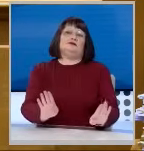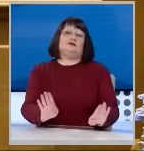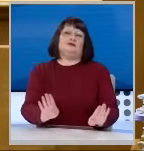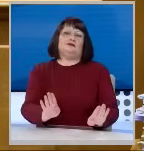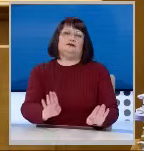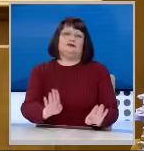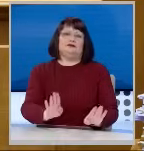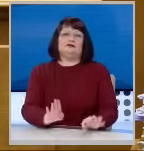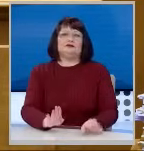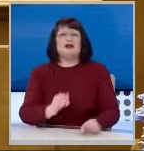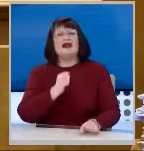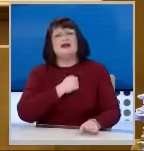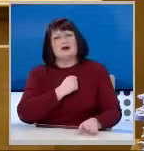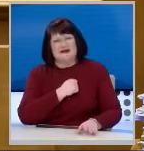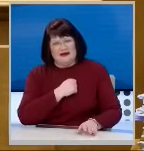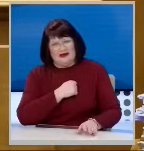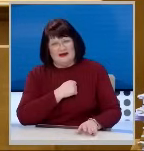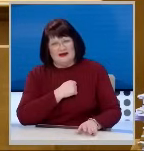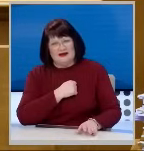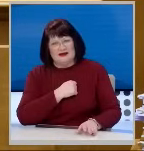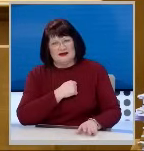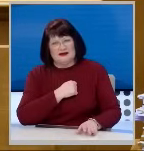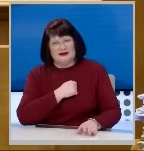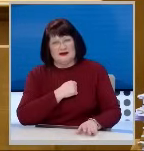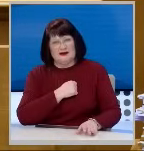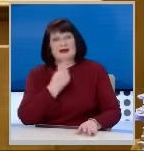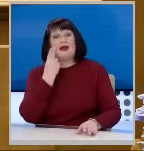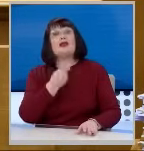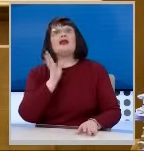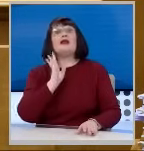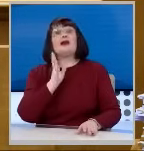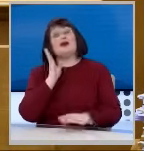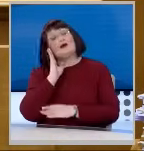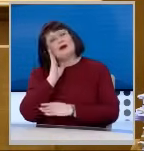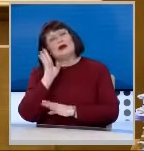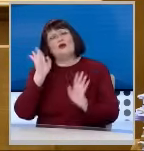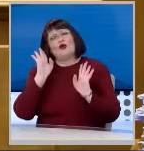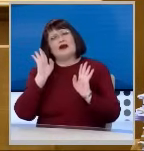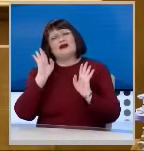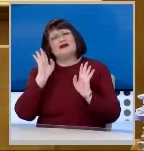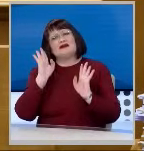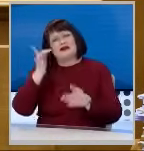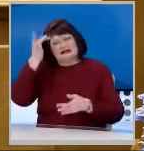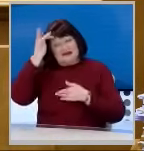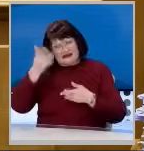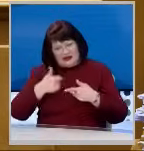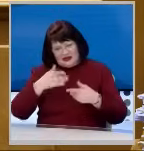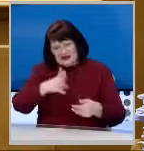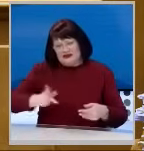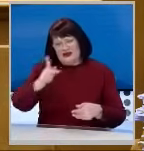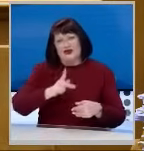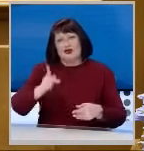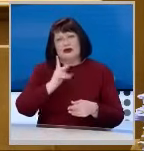πιστεύατε ότι δεν θα το πάρει είδηση κανείς ότι κοιμάται η κοινωνία και η συνείδηση της